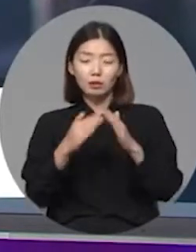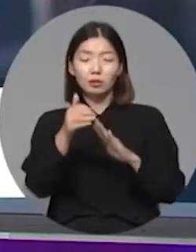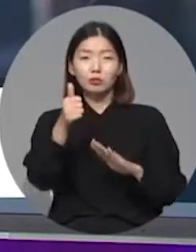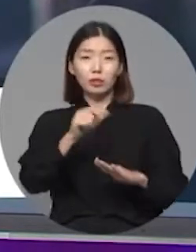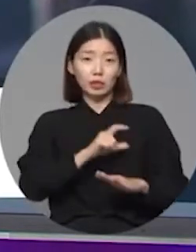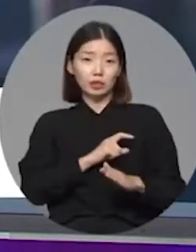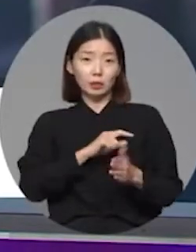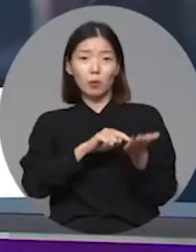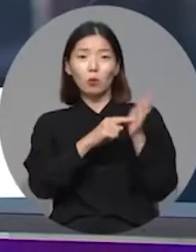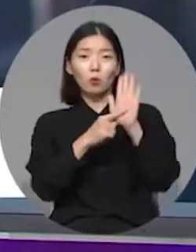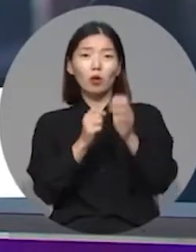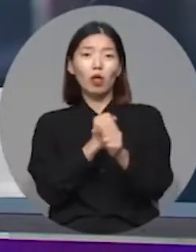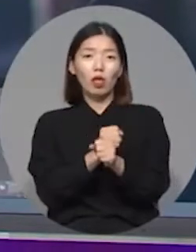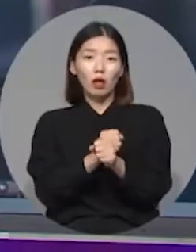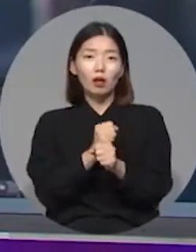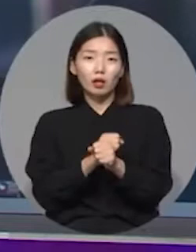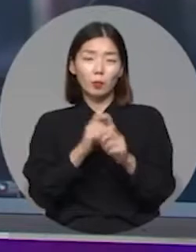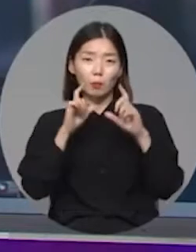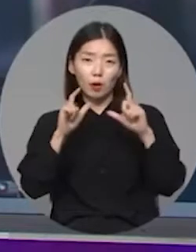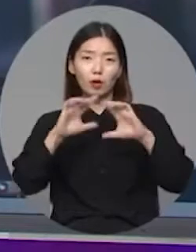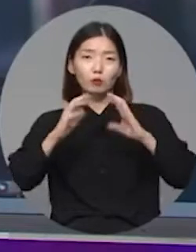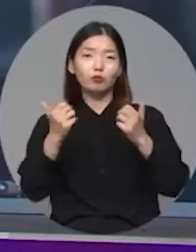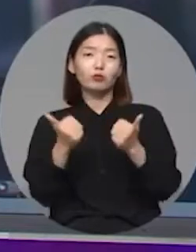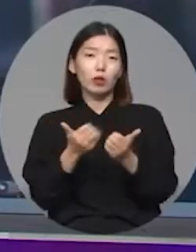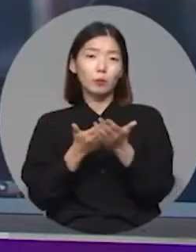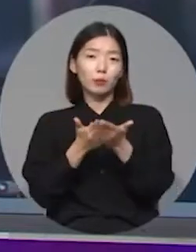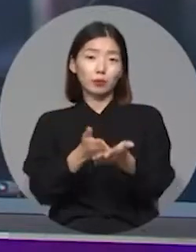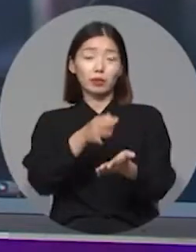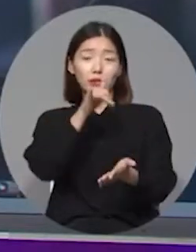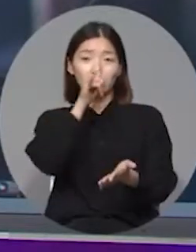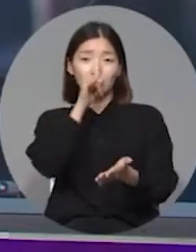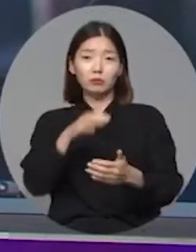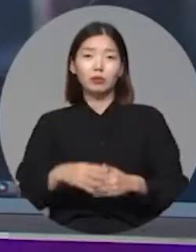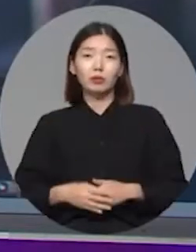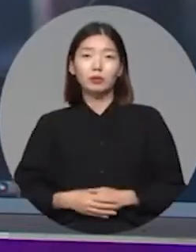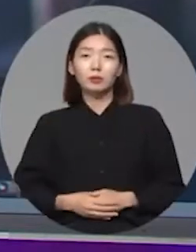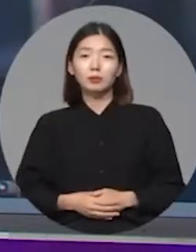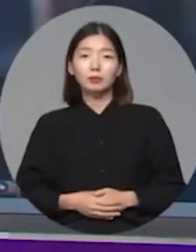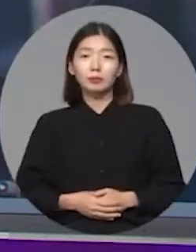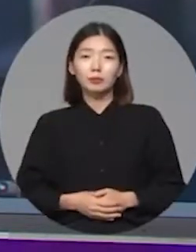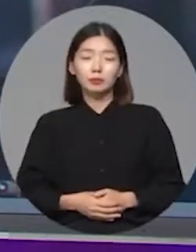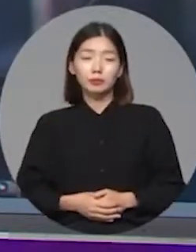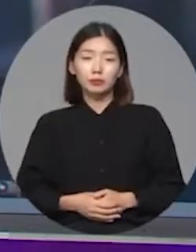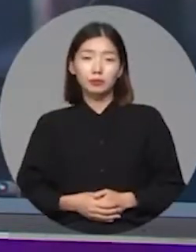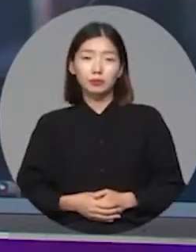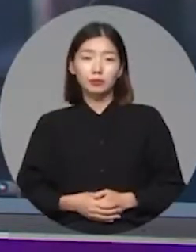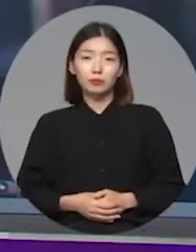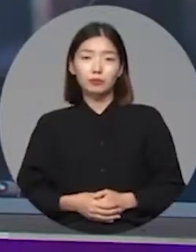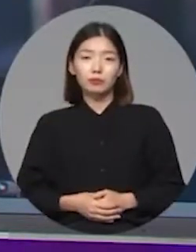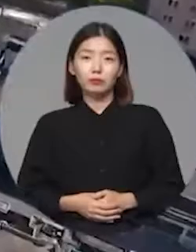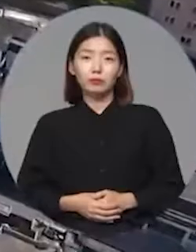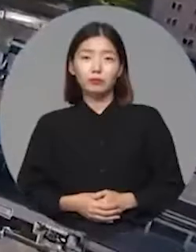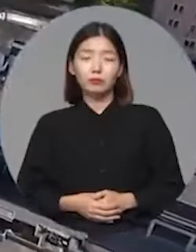집주인들의 명단을 공개하자는 주장이 국회에서 힘을 얻고 있습니다. 조수영 기자가 취재했습니다.